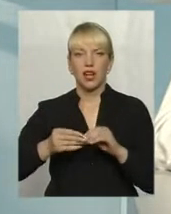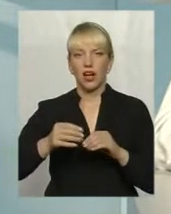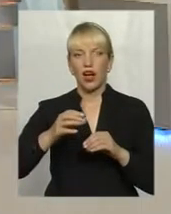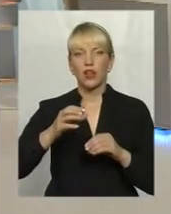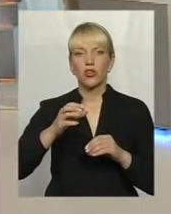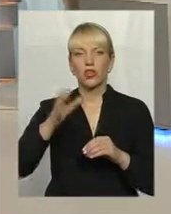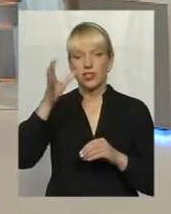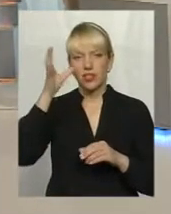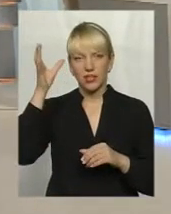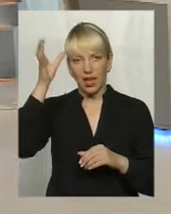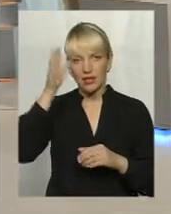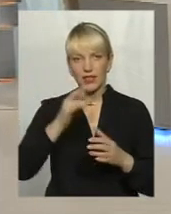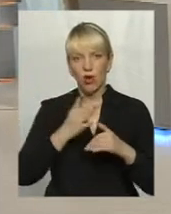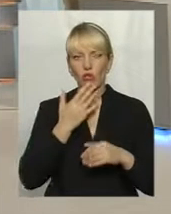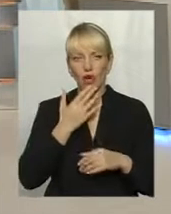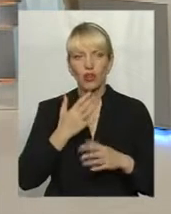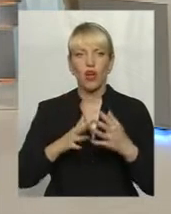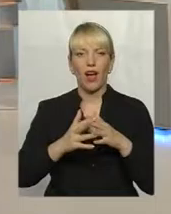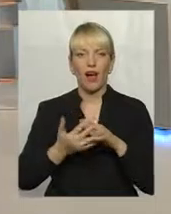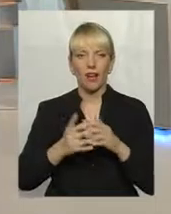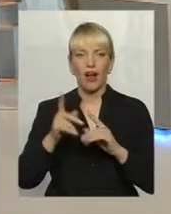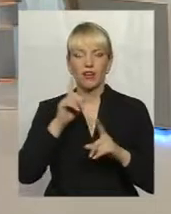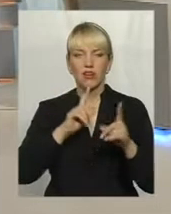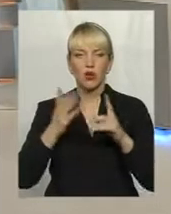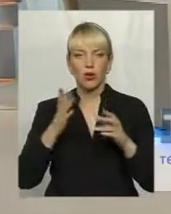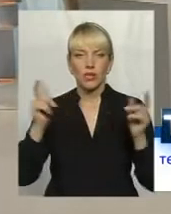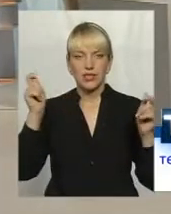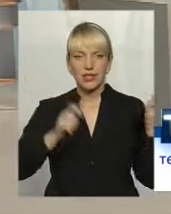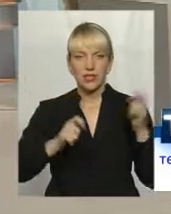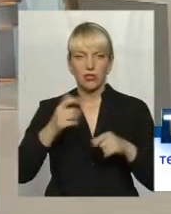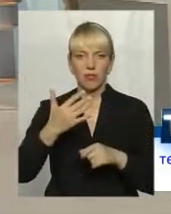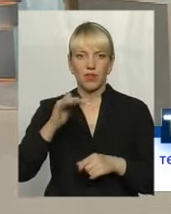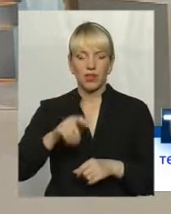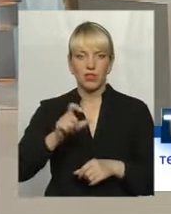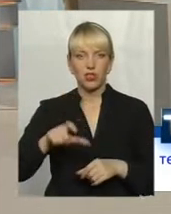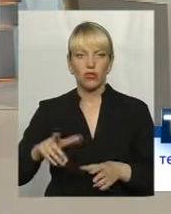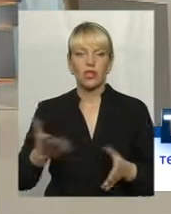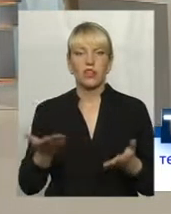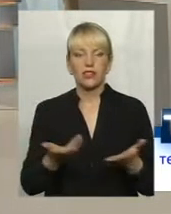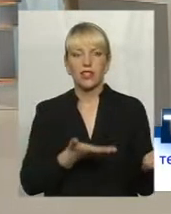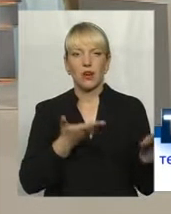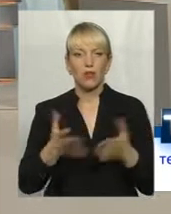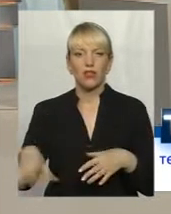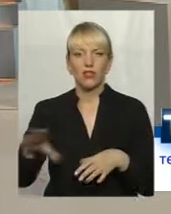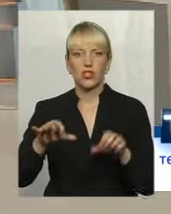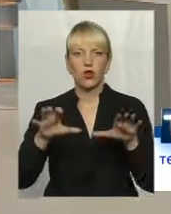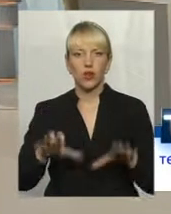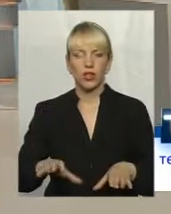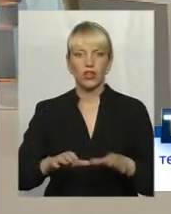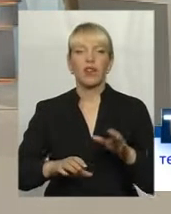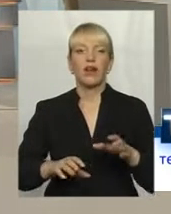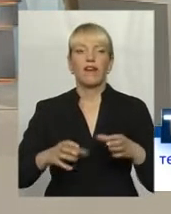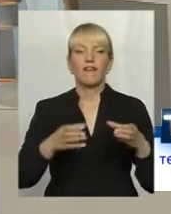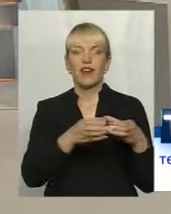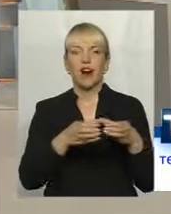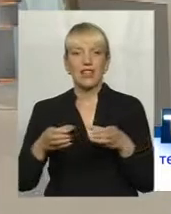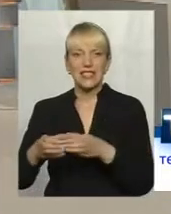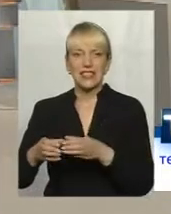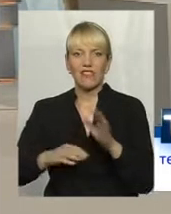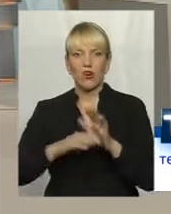аграрний форум, на який з'їдеться біля 5 тисяч людей, на який ми запросимо всіх голів фракцій Верховної Ради, на який ми запросимо